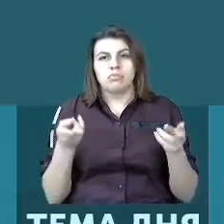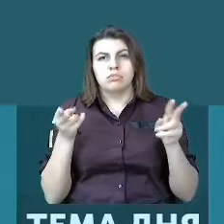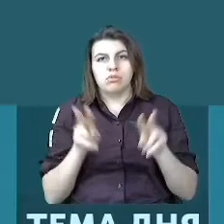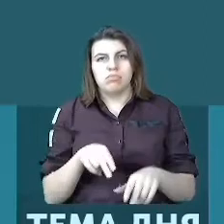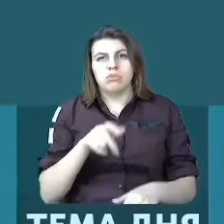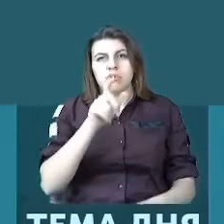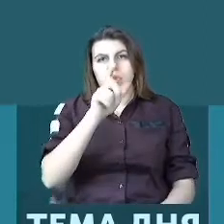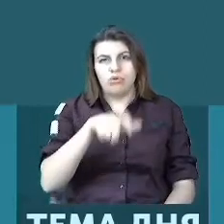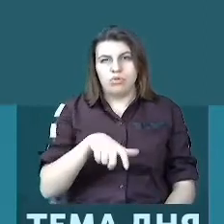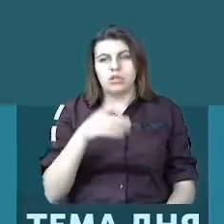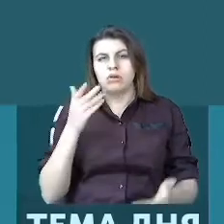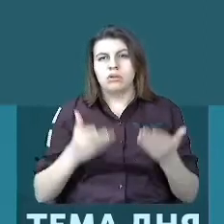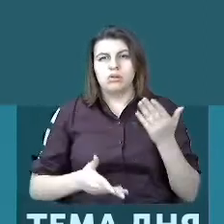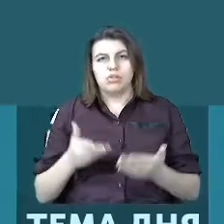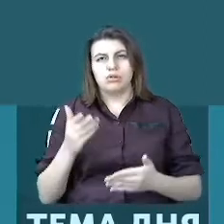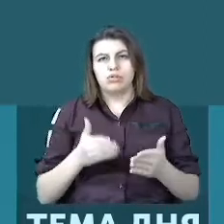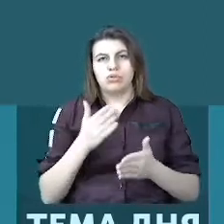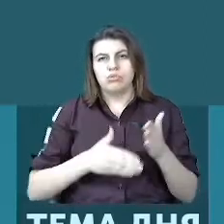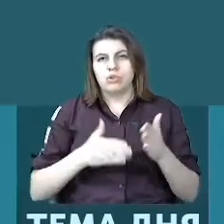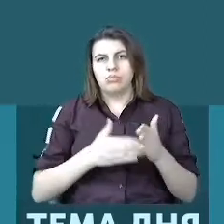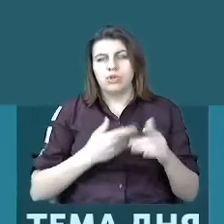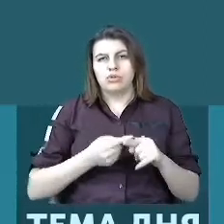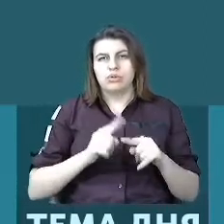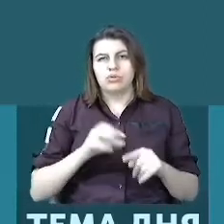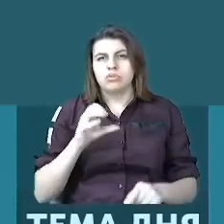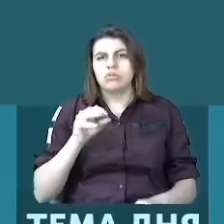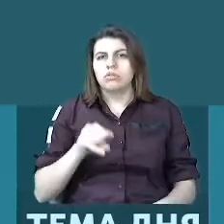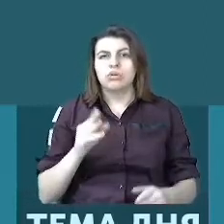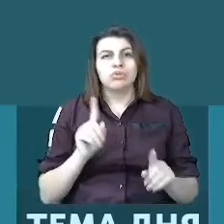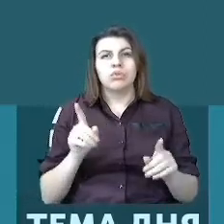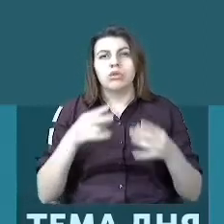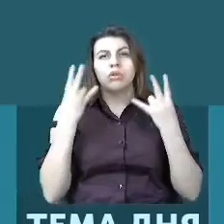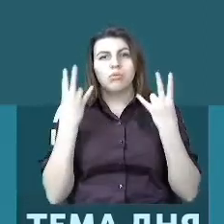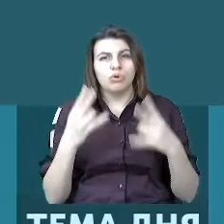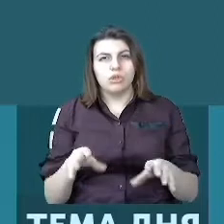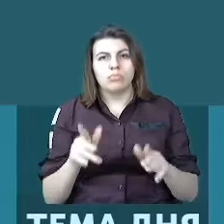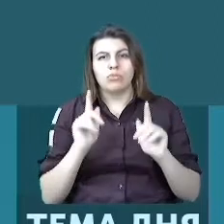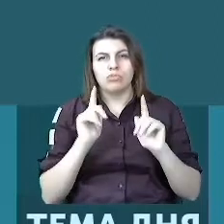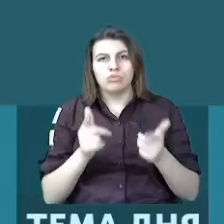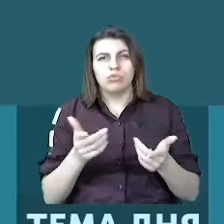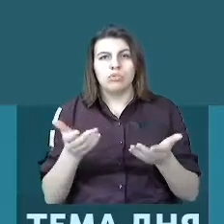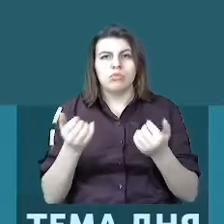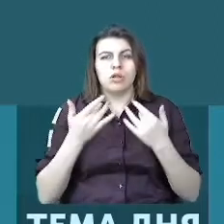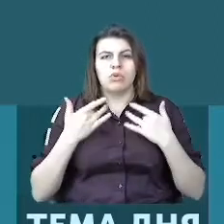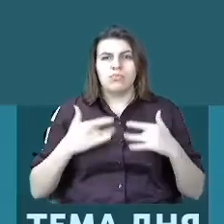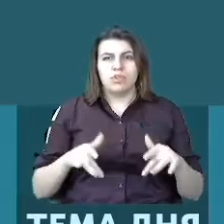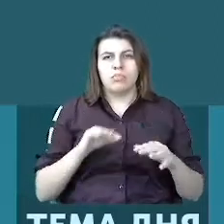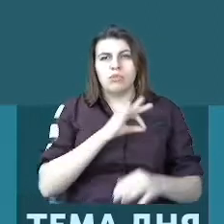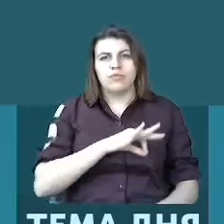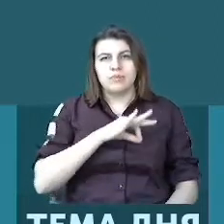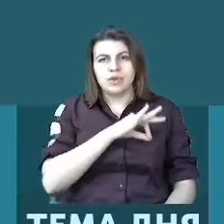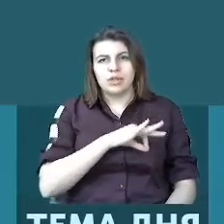якщо приберуть цю статтю, що не потрібно згоду брати на звільнення у профспілки, тоді